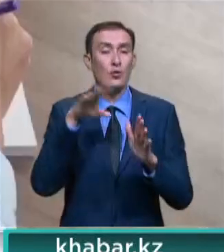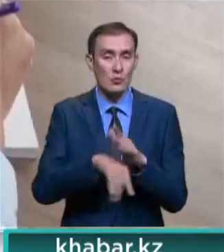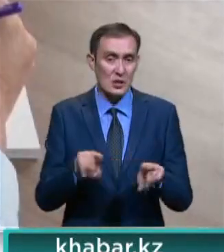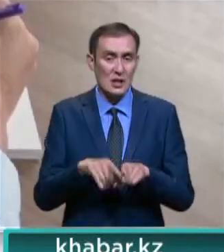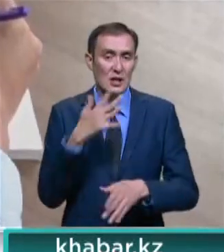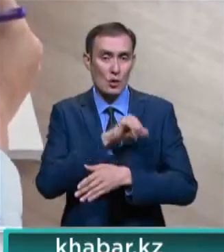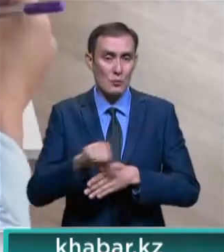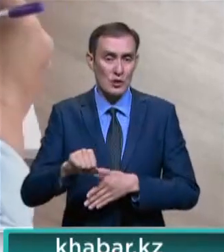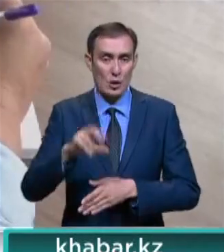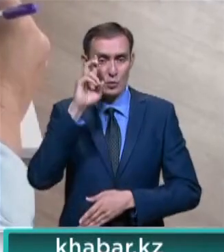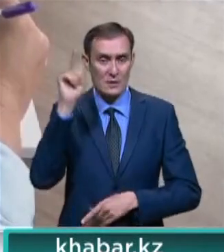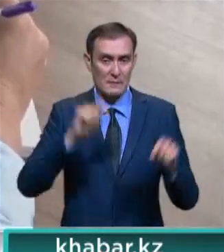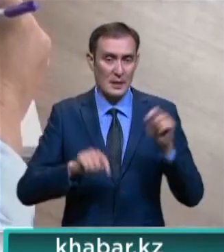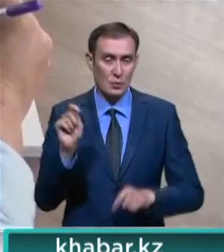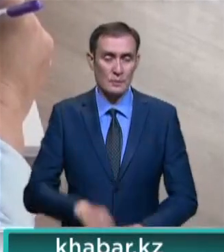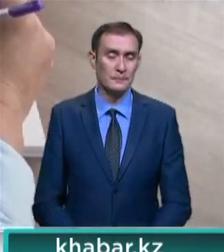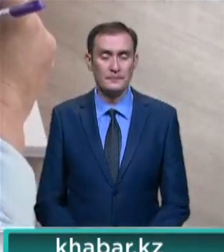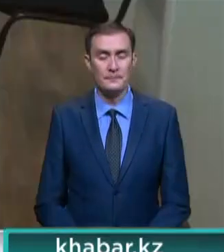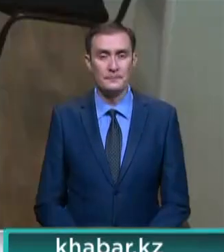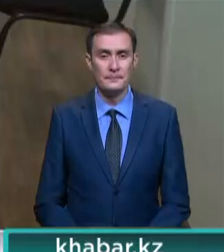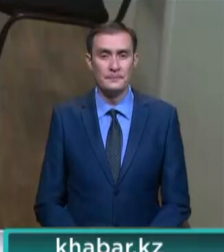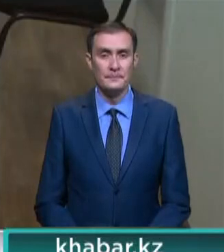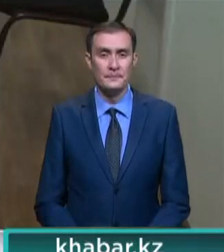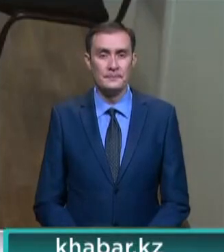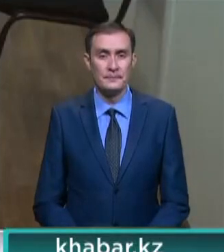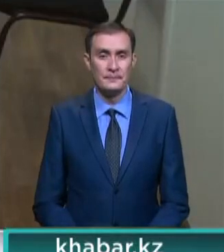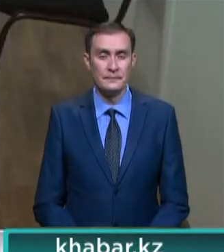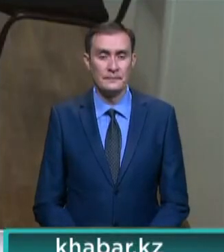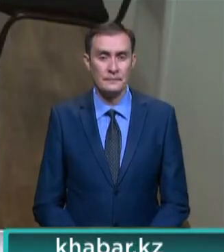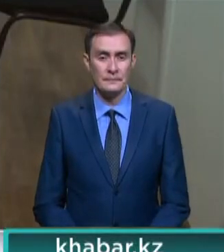зарубежных стран. Сабина Рахимбай, Самат Успанов, Жина Стимирбулат из Павлодарской области. Итоги дня.